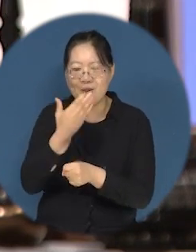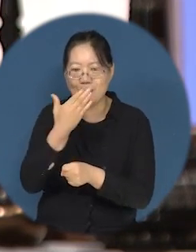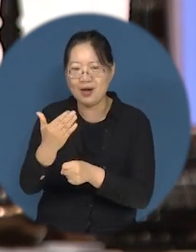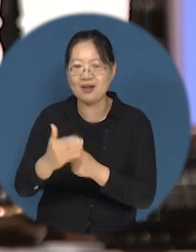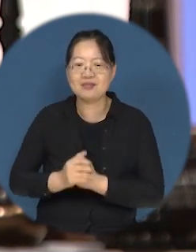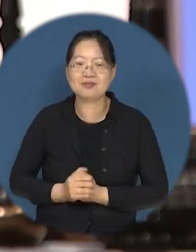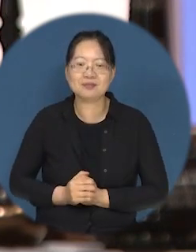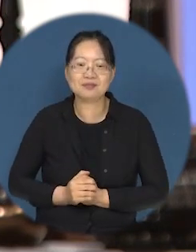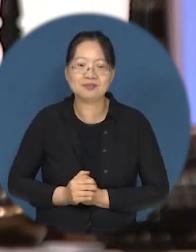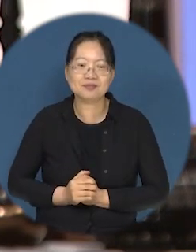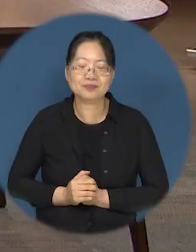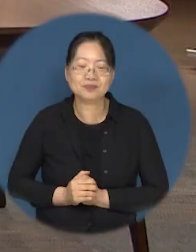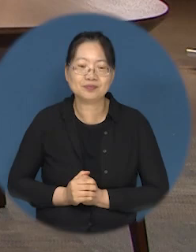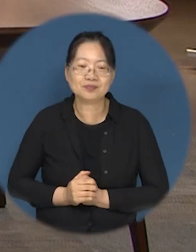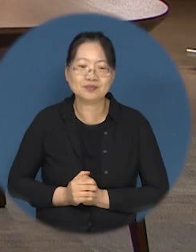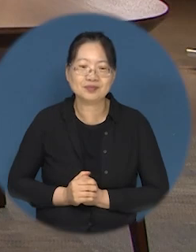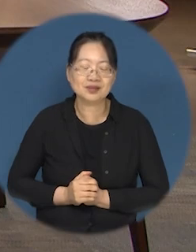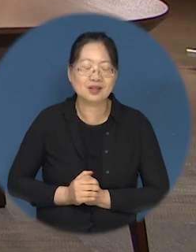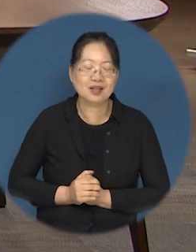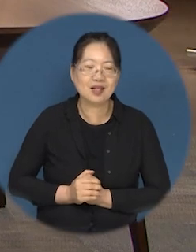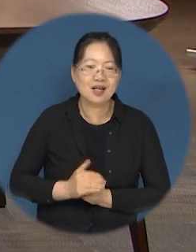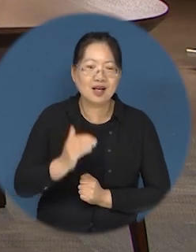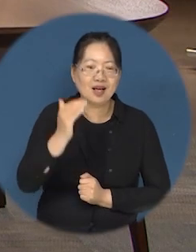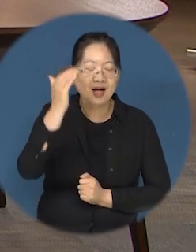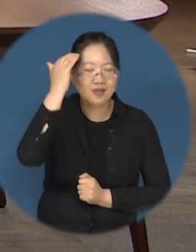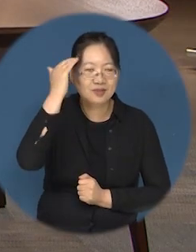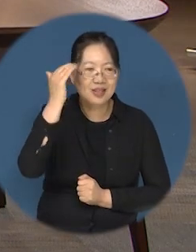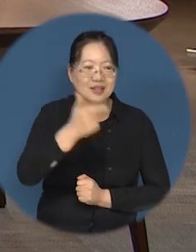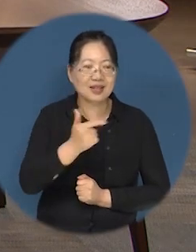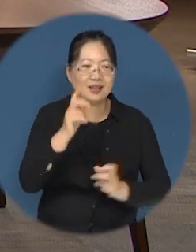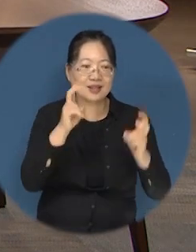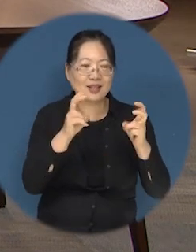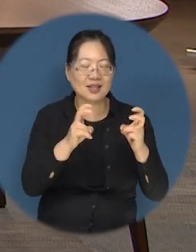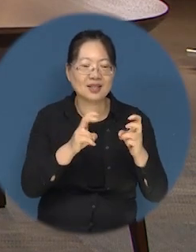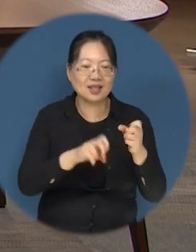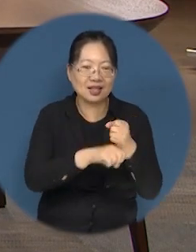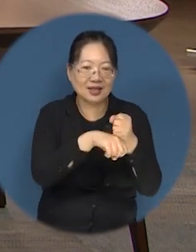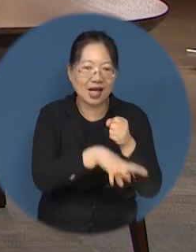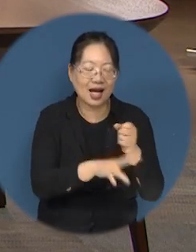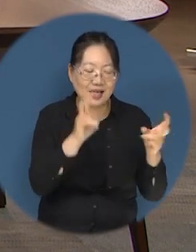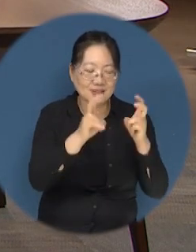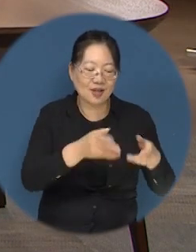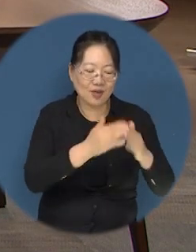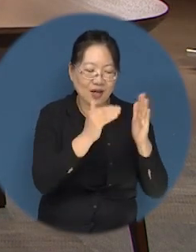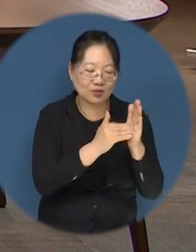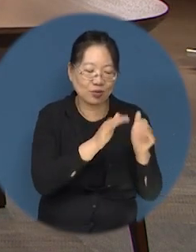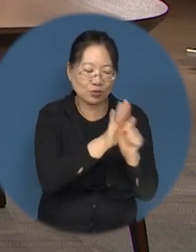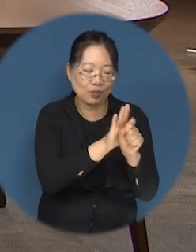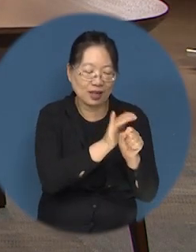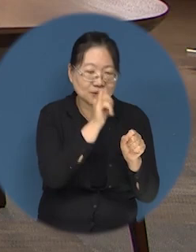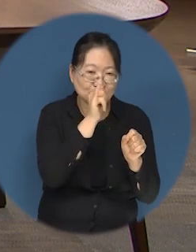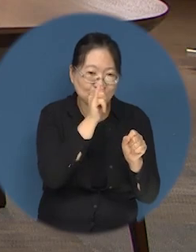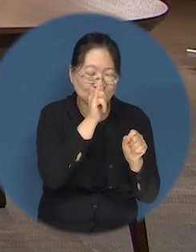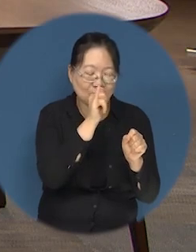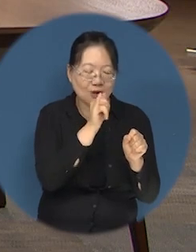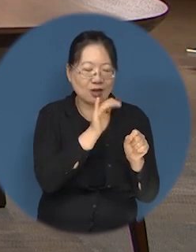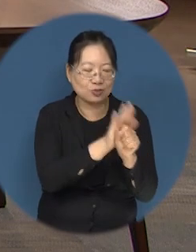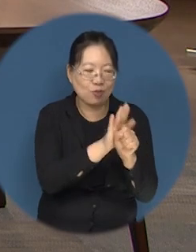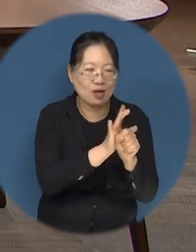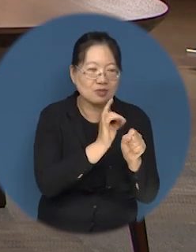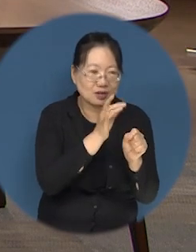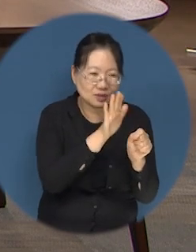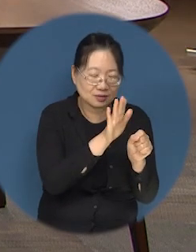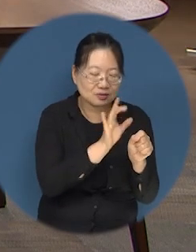만들어서 하고 있습니다. 그런 식으로 국내 대기업들이 다 자회사 같은 걸 만들고 그거 예. 도와주셔서 빠지고 도와주시고 예. 빠지고 예.